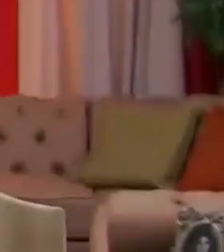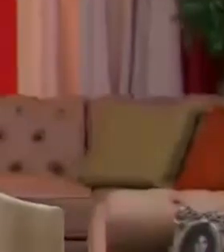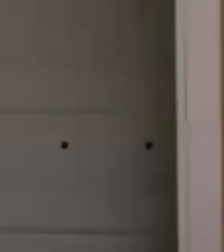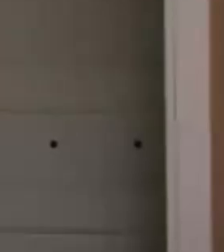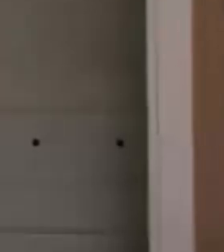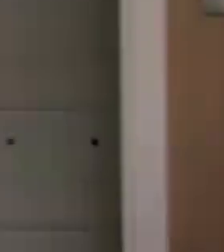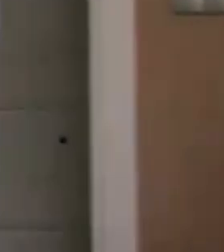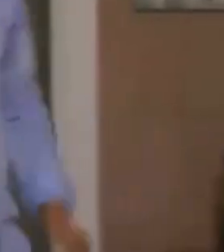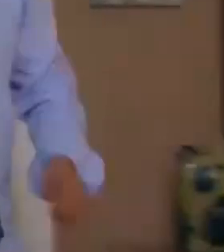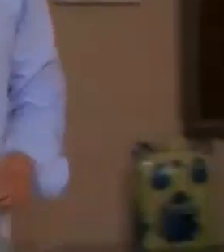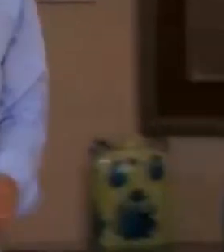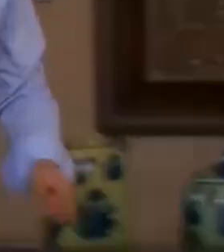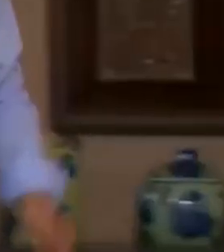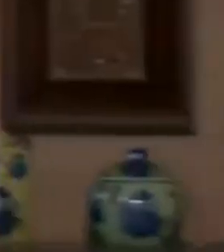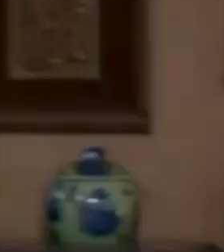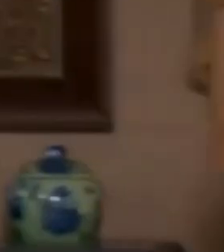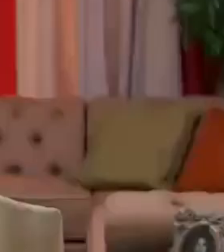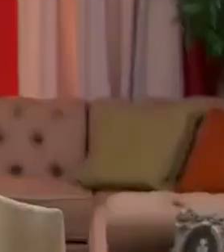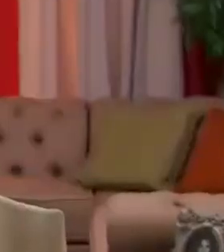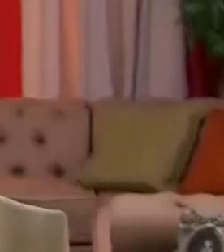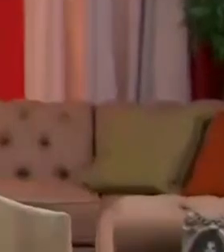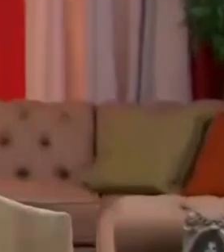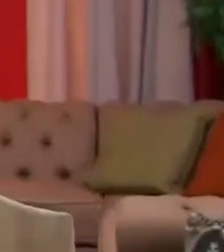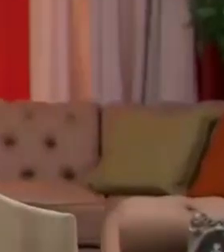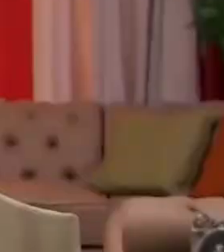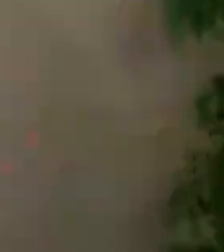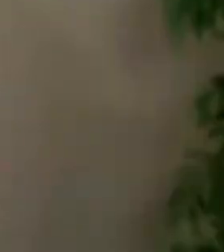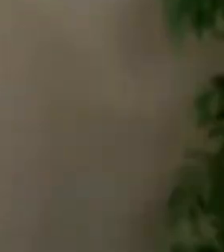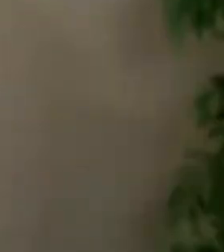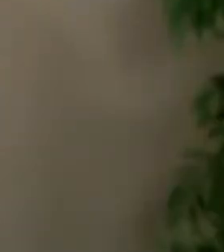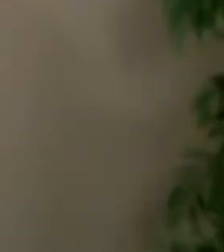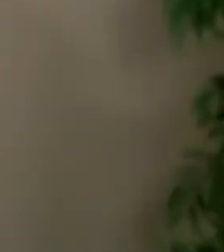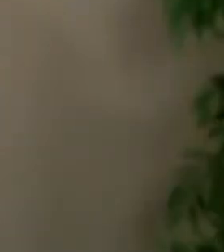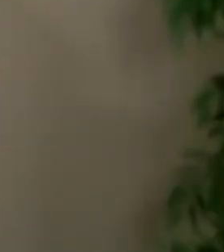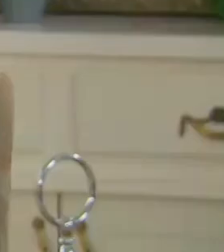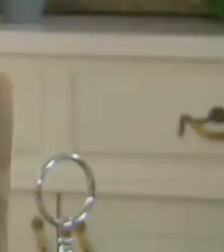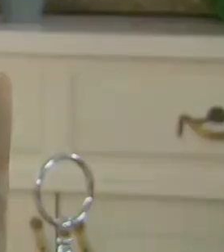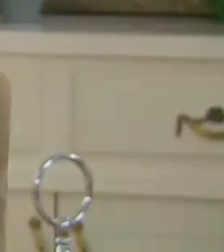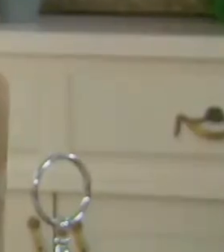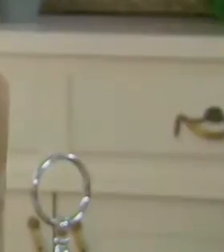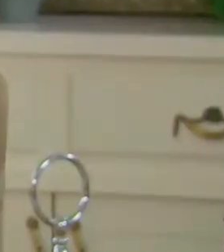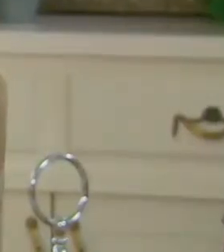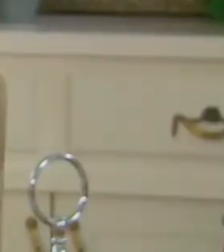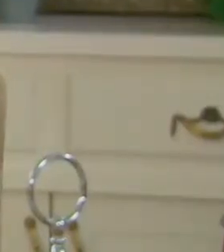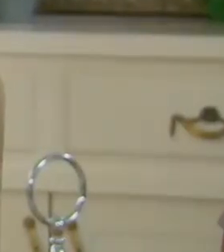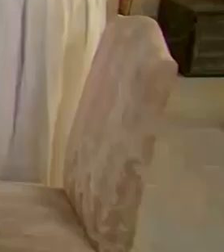Biricik kırık sandalyeyi çekip tam oturacakken Nurhan saç baş dağılmış, üstü başı perişan bir halde içeri